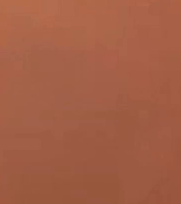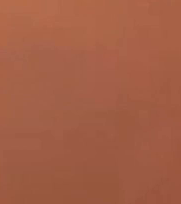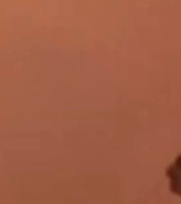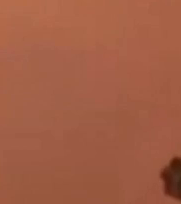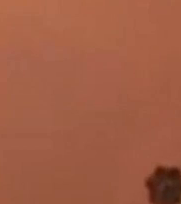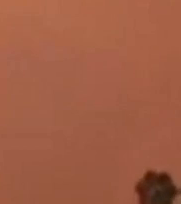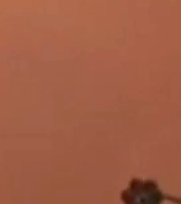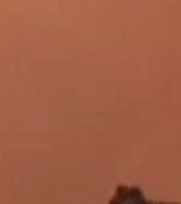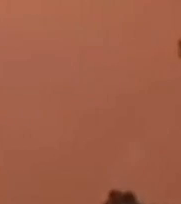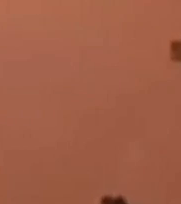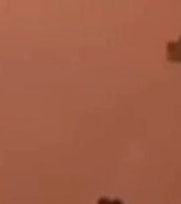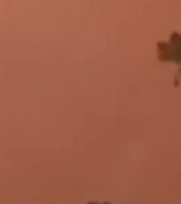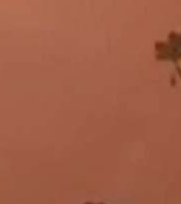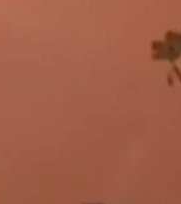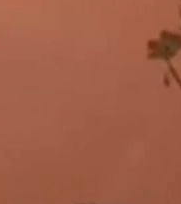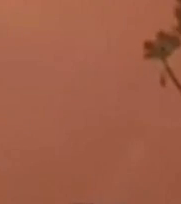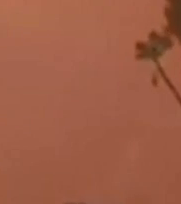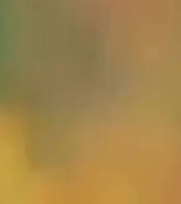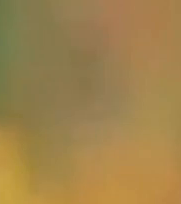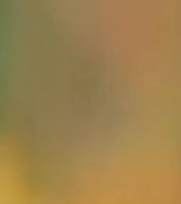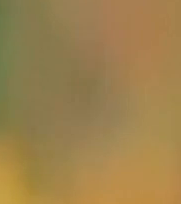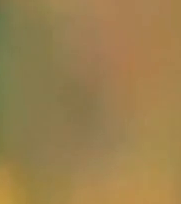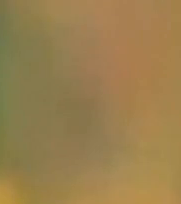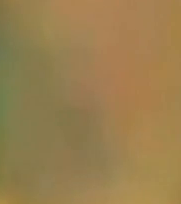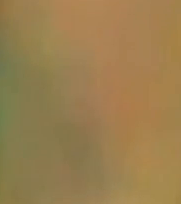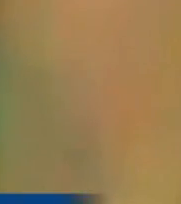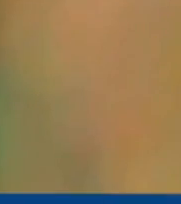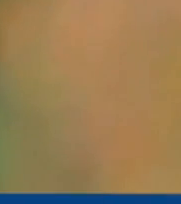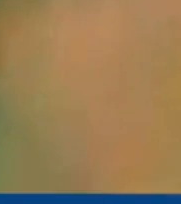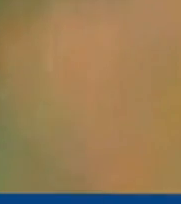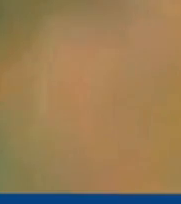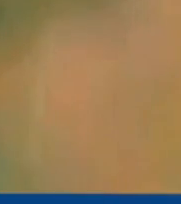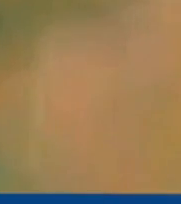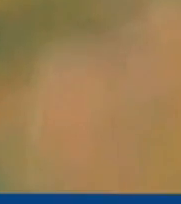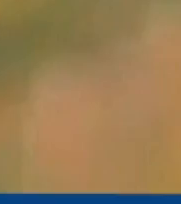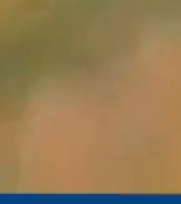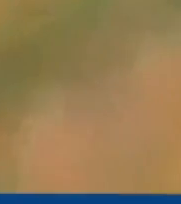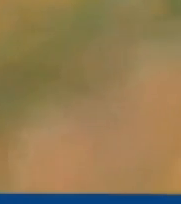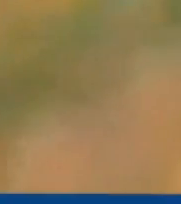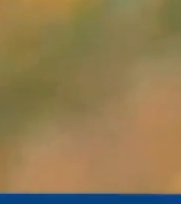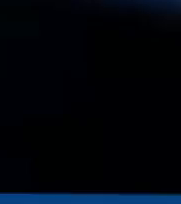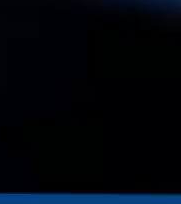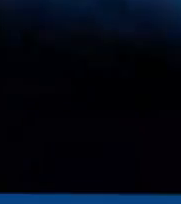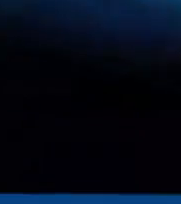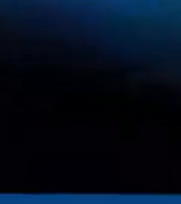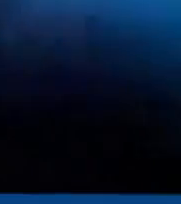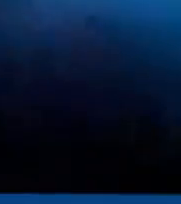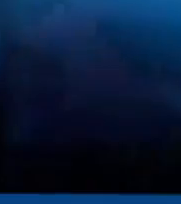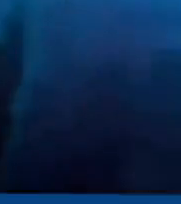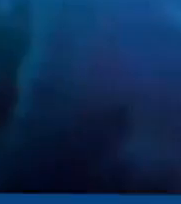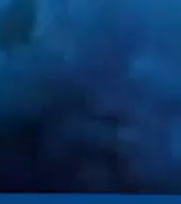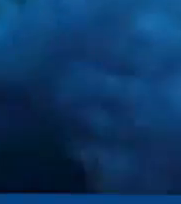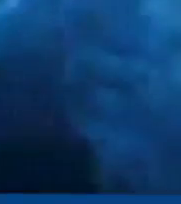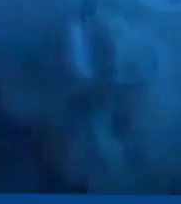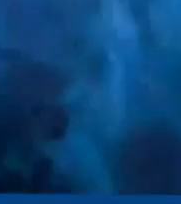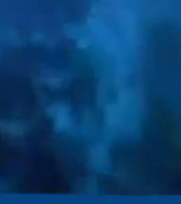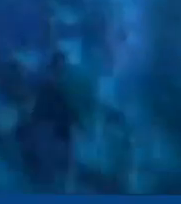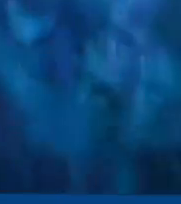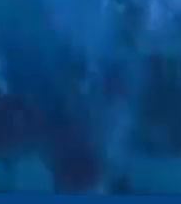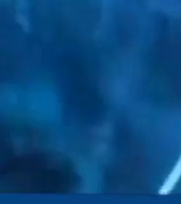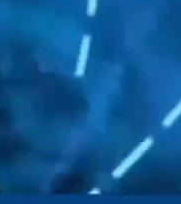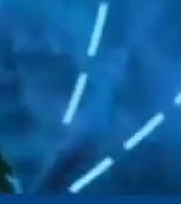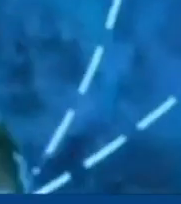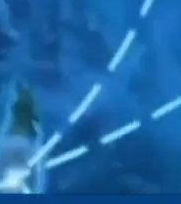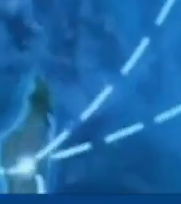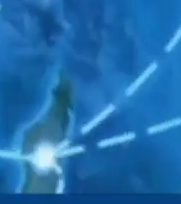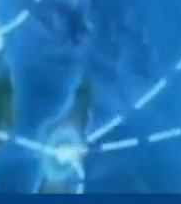እንኳዕ ካብ ዘበነ ዮሃንስ ናብ ዘበነ ማቴዎስ ብሰላም ኣሰጋገረኩም። ኣብዚ ሓድሽ ዓመት ሓው ዘመድ ስድራ ካብ ዝተፈላለዩ ዓለማት